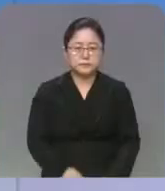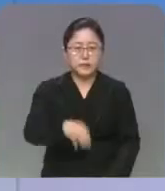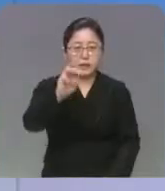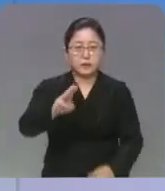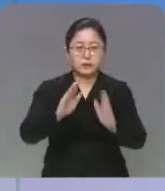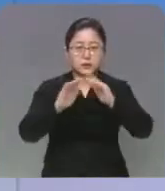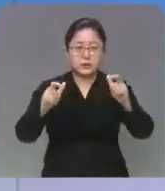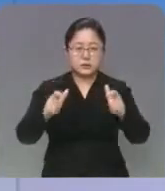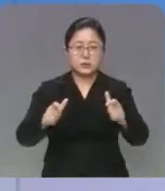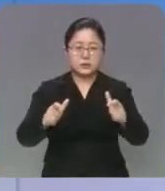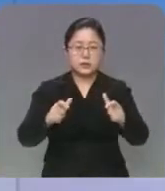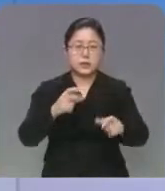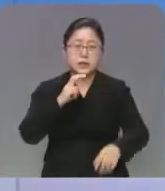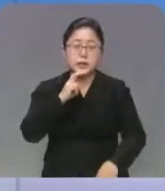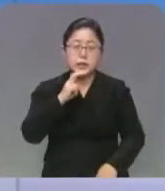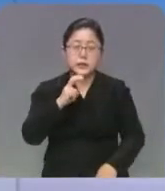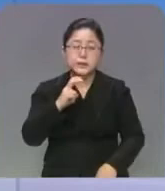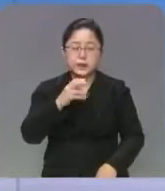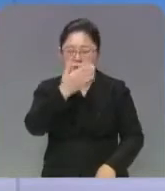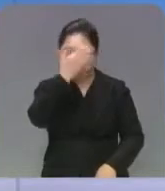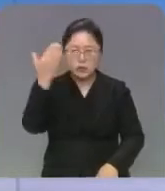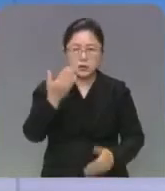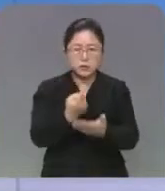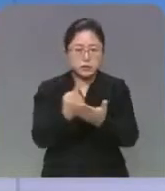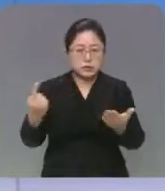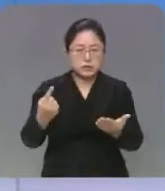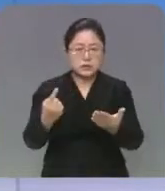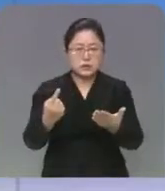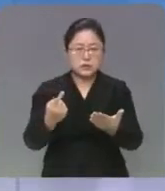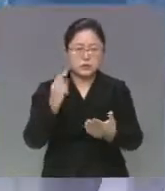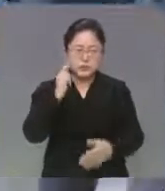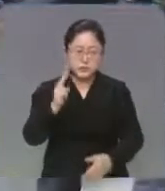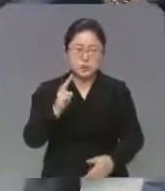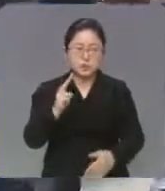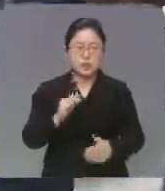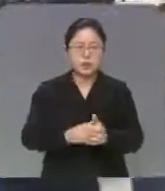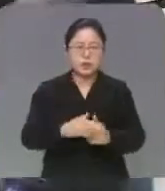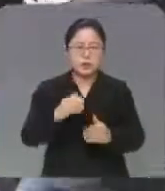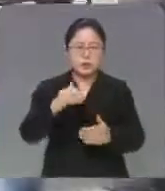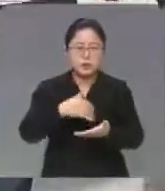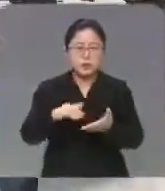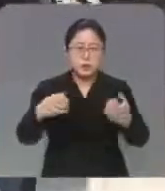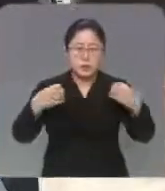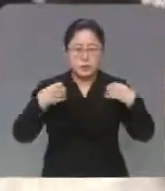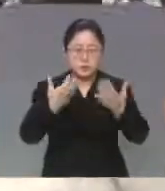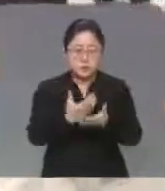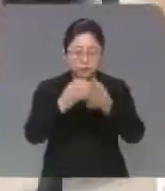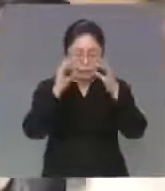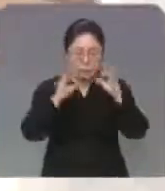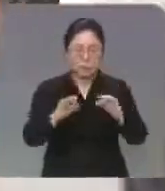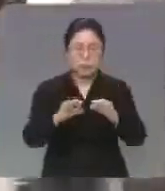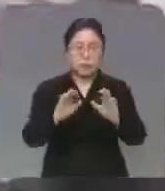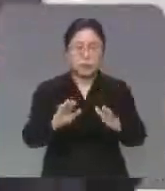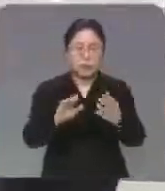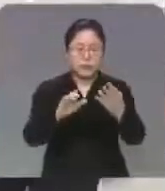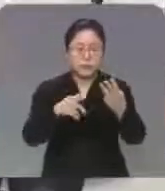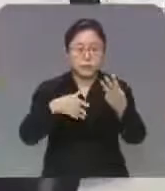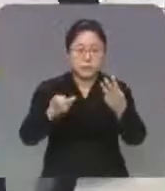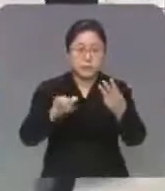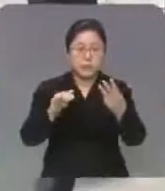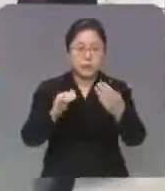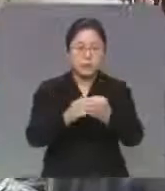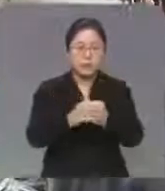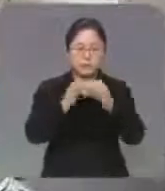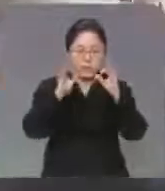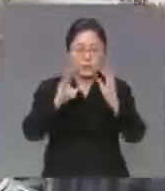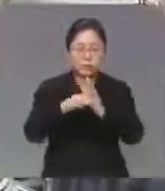광주 전남 지역 20대 청년층의 순유출이 심화되고 있습니다. 호남지방 통계청 자료를 보면 올 3분기까지